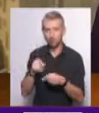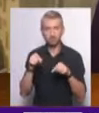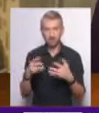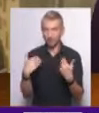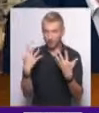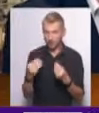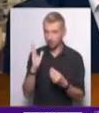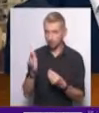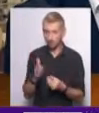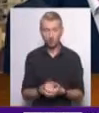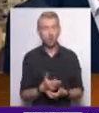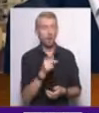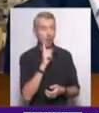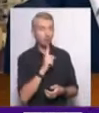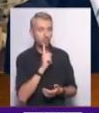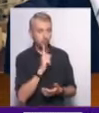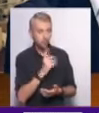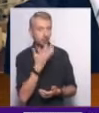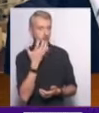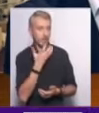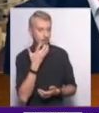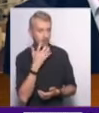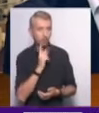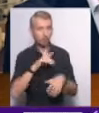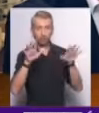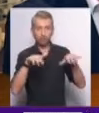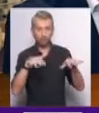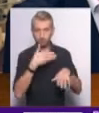можна долучатися. Поки тепло, поки немає дощів...